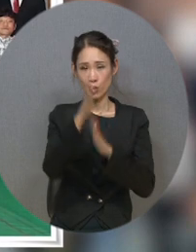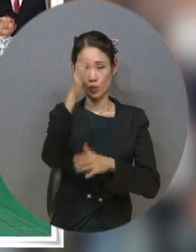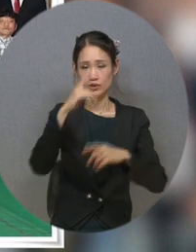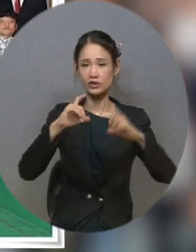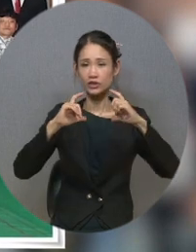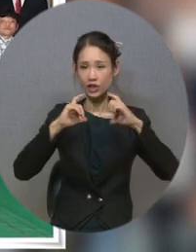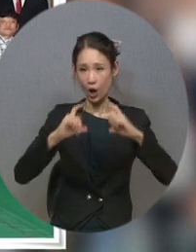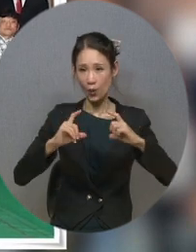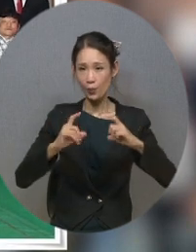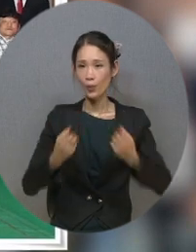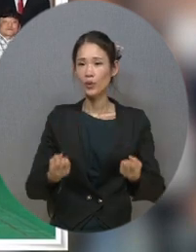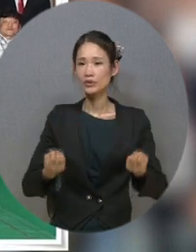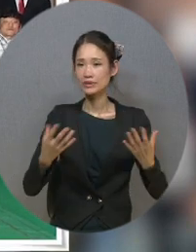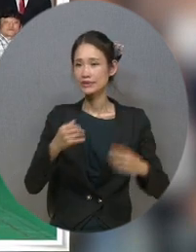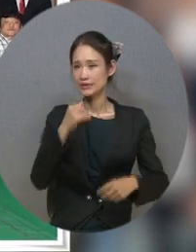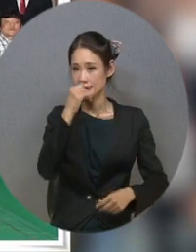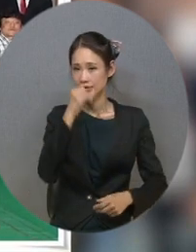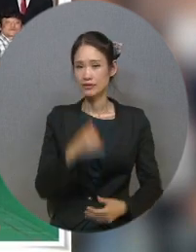선포식이 있었습니다.